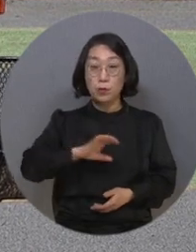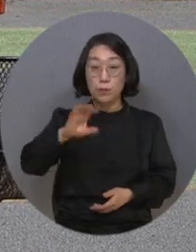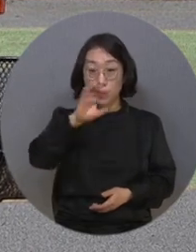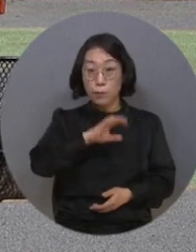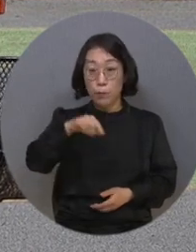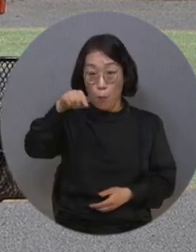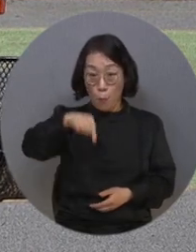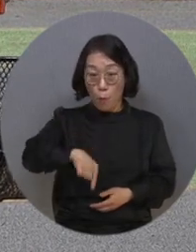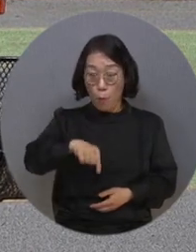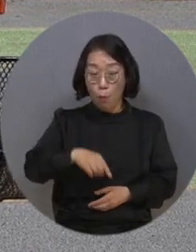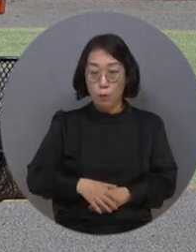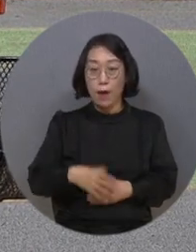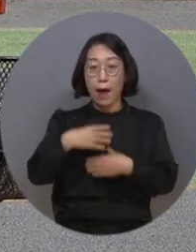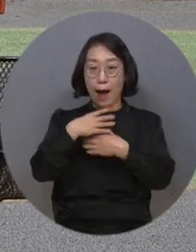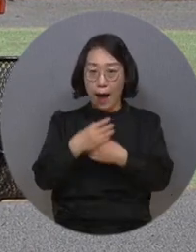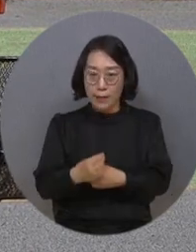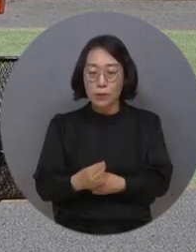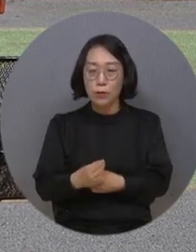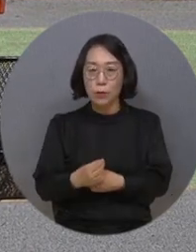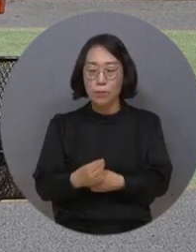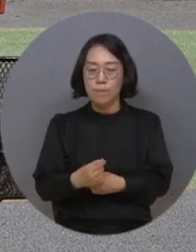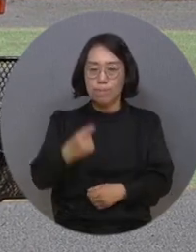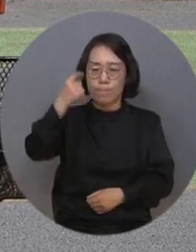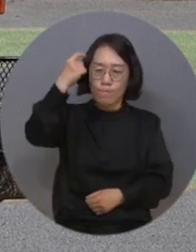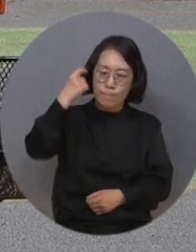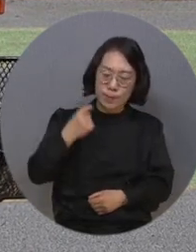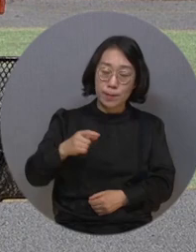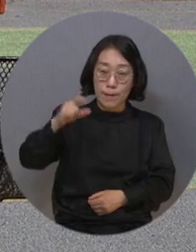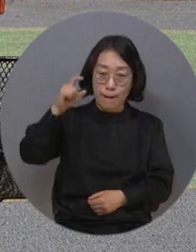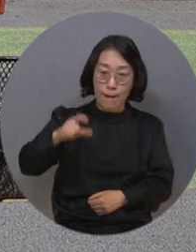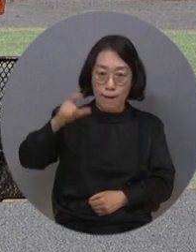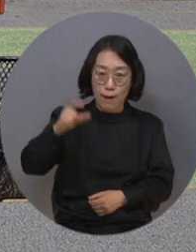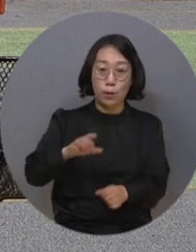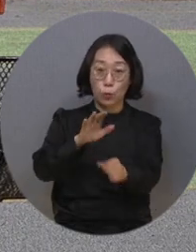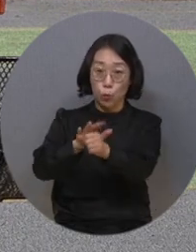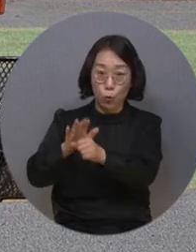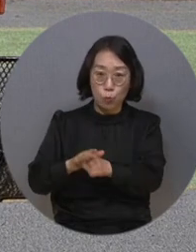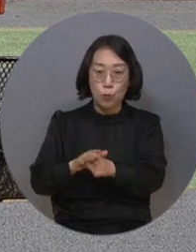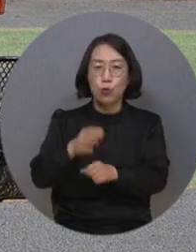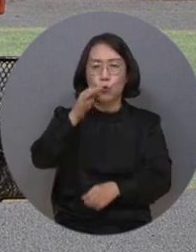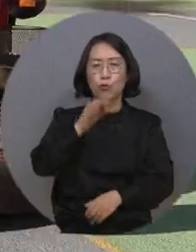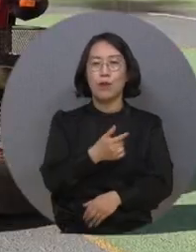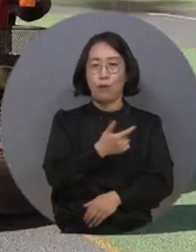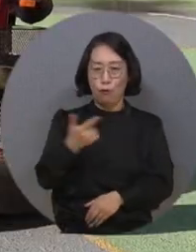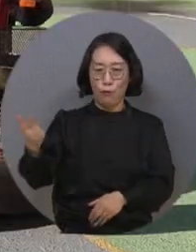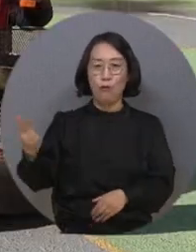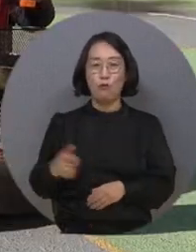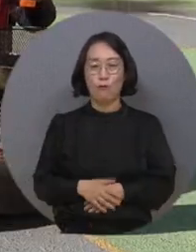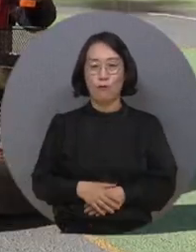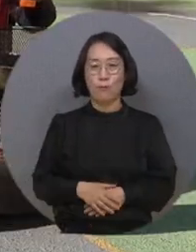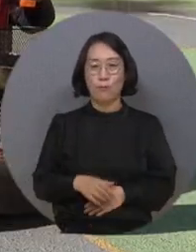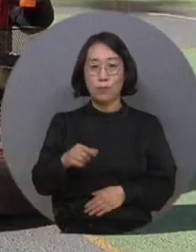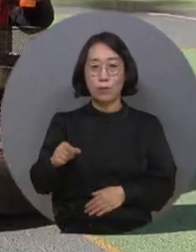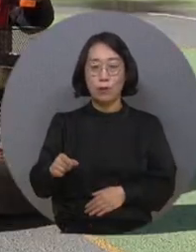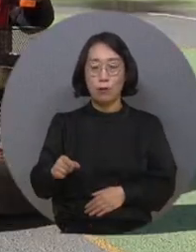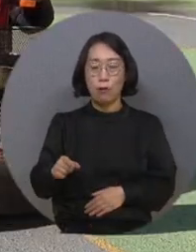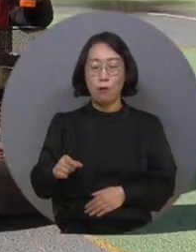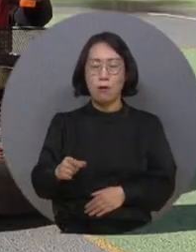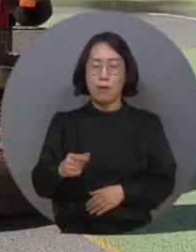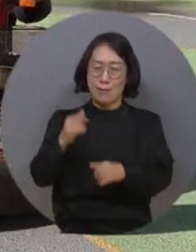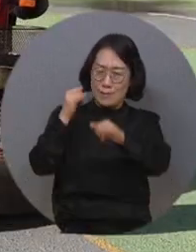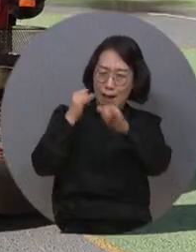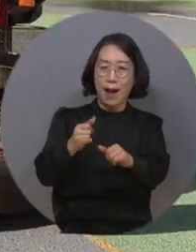하여튼 어, 안전의식을 되게 많이 고취돼가지고, 네. 네. 아주 도움이 되게 많이 됐습니다. 이거는 대통령